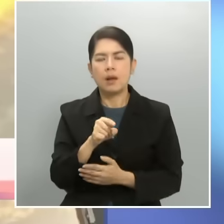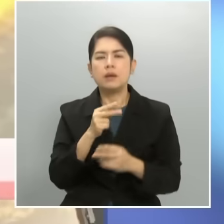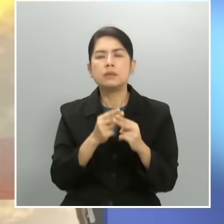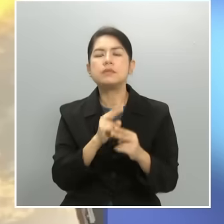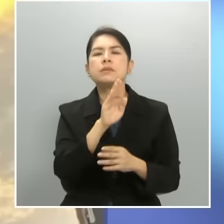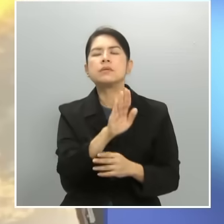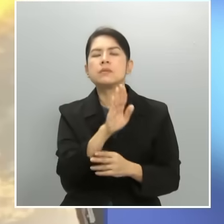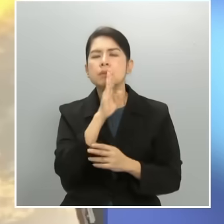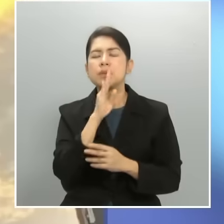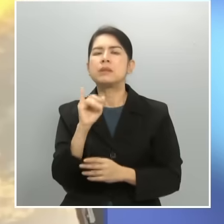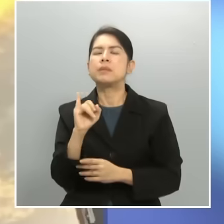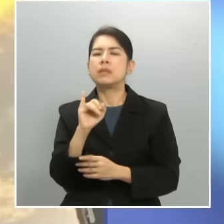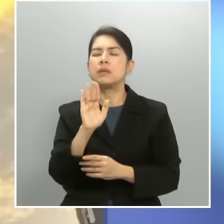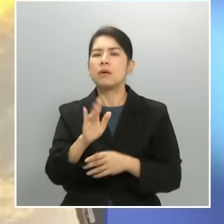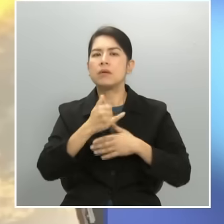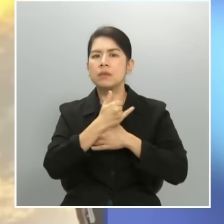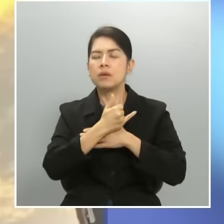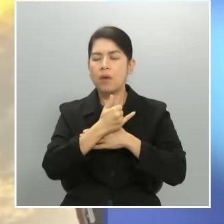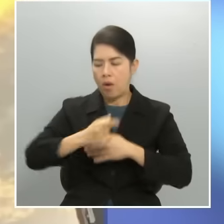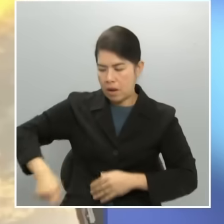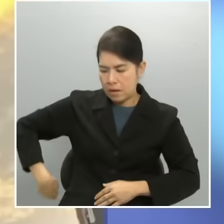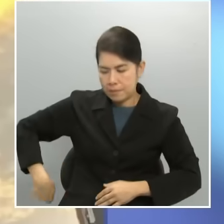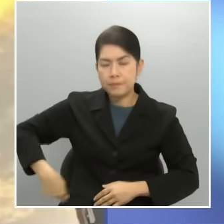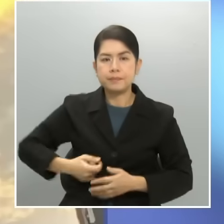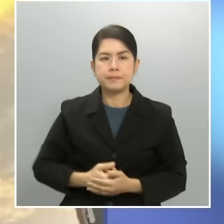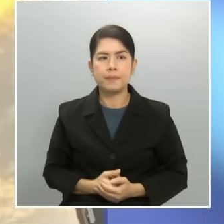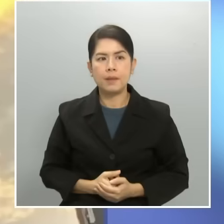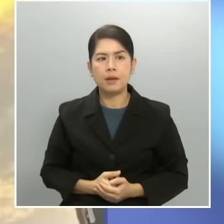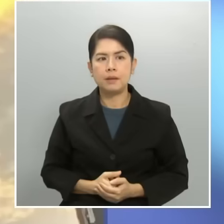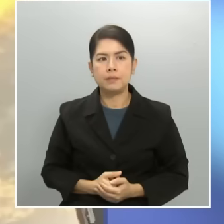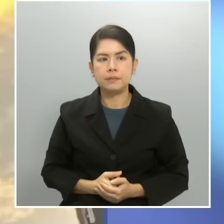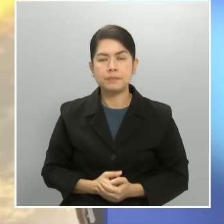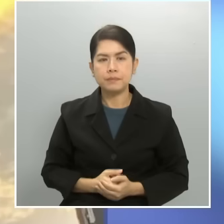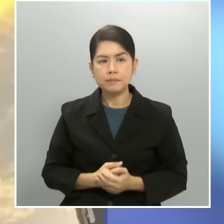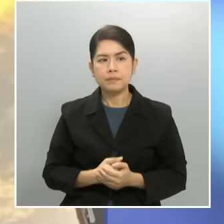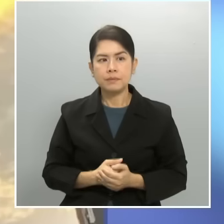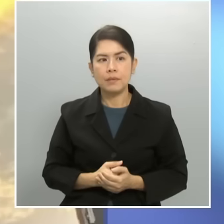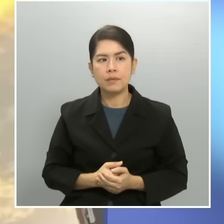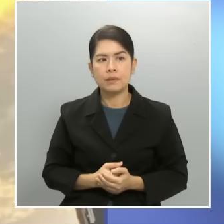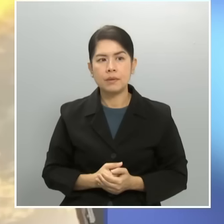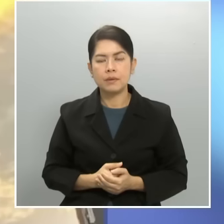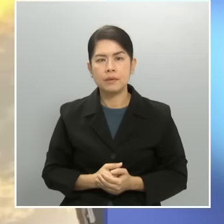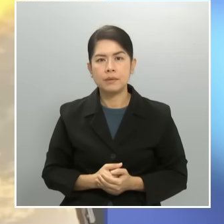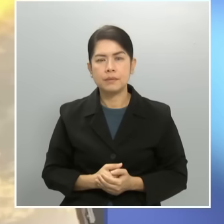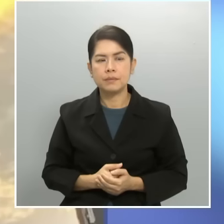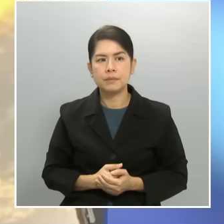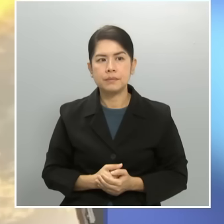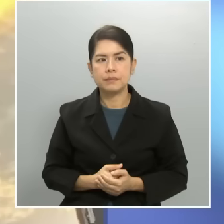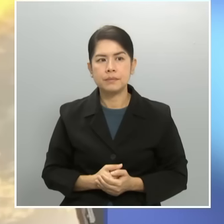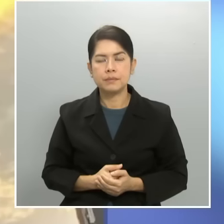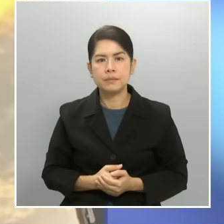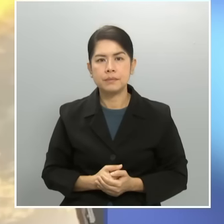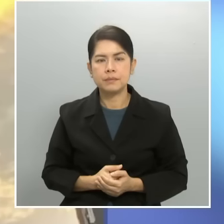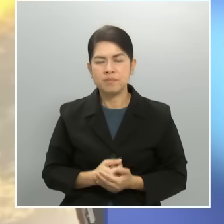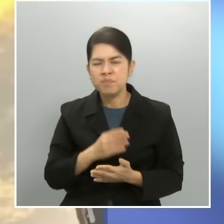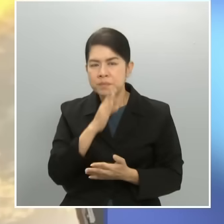ฉลามนิ้วเขียนเนี่ยอ๋อคือลองเรียกดูวิญญาณหรือว่าถ้าได้ประสบความสำเร็จจากเขา